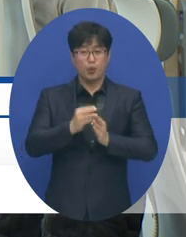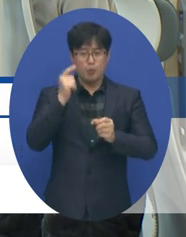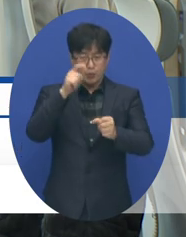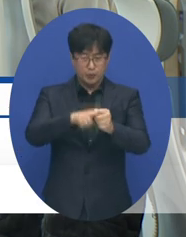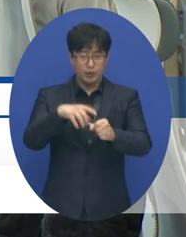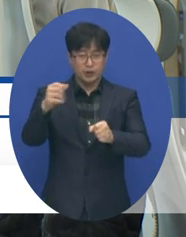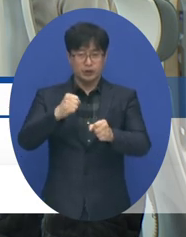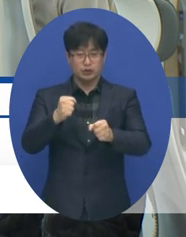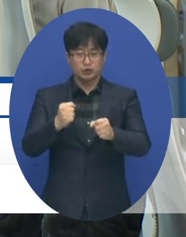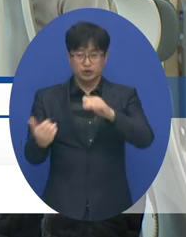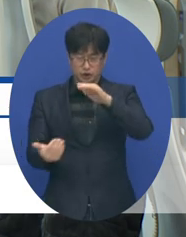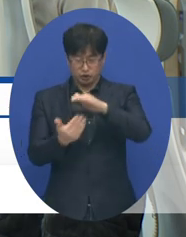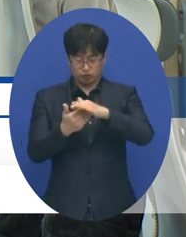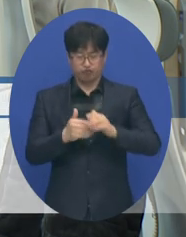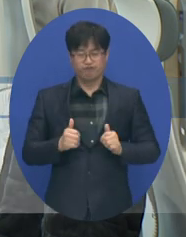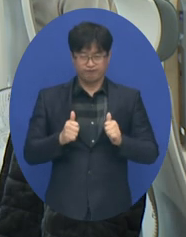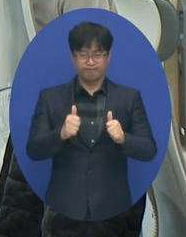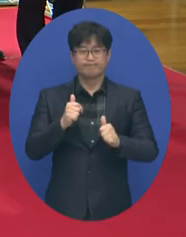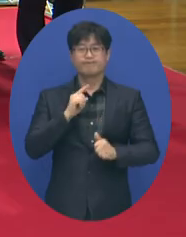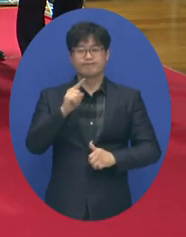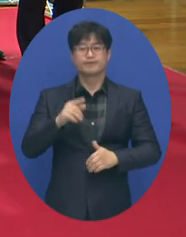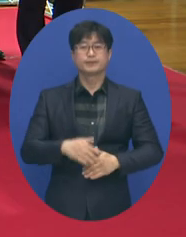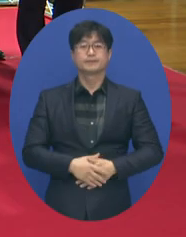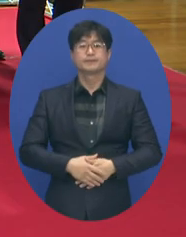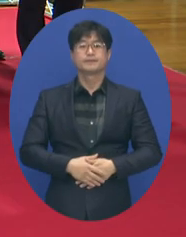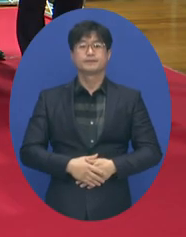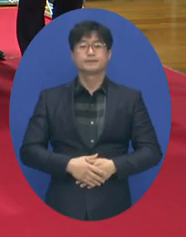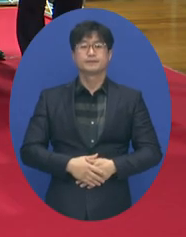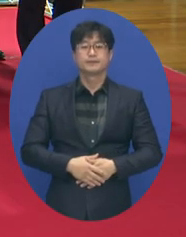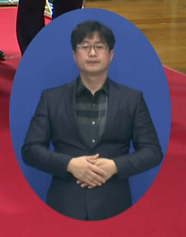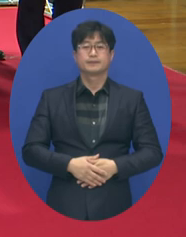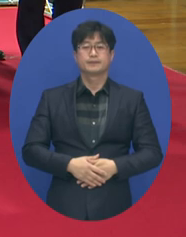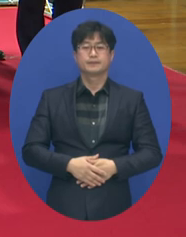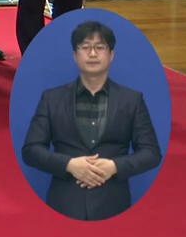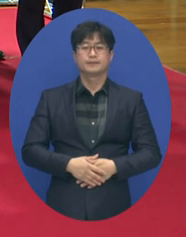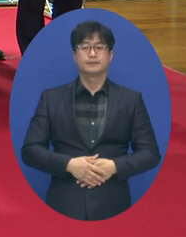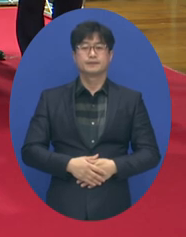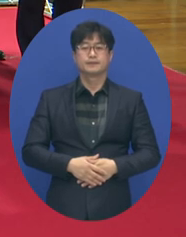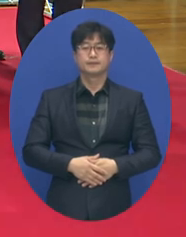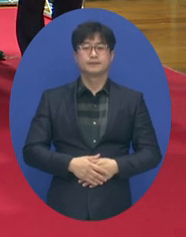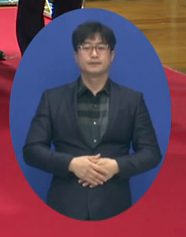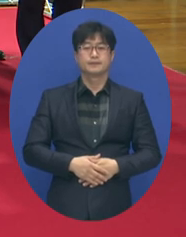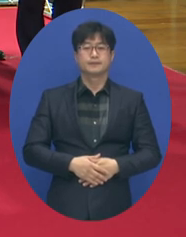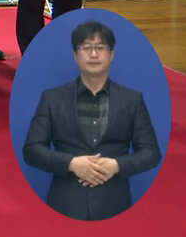이 100조라는 목표를 가지고 구현해 나가도록 하겠습니다. GTV 뉴스 이슬비입니다.